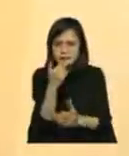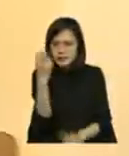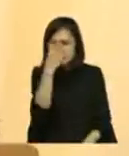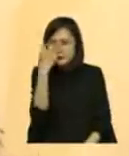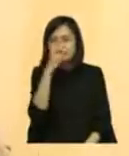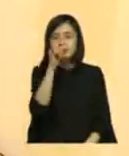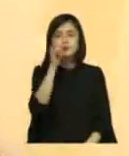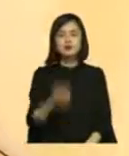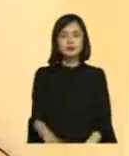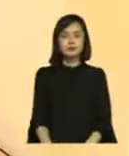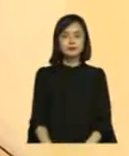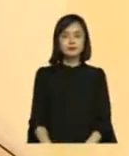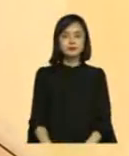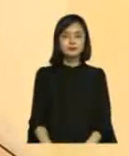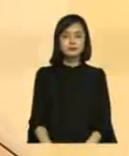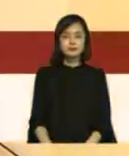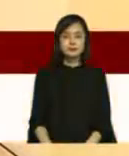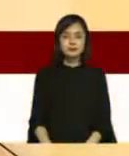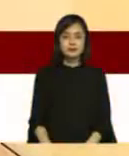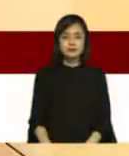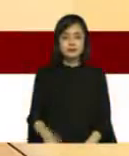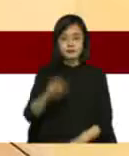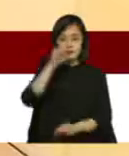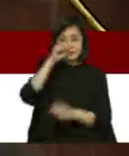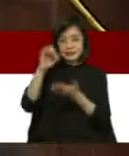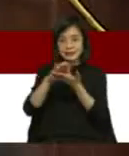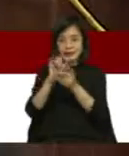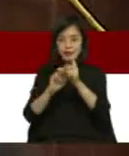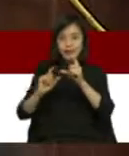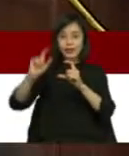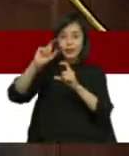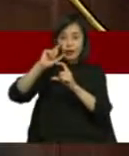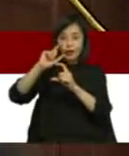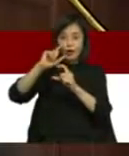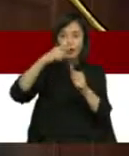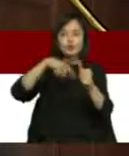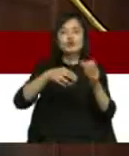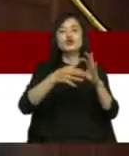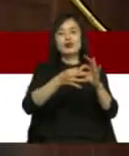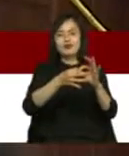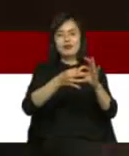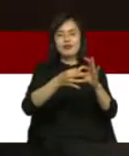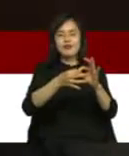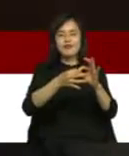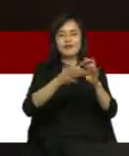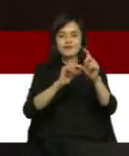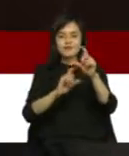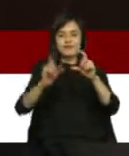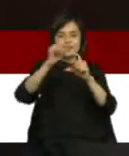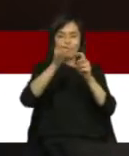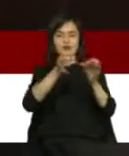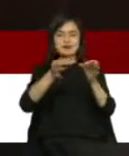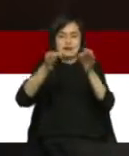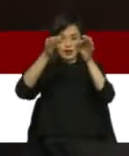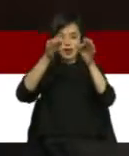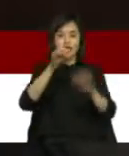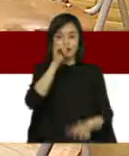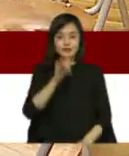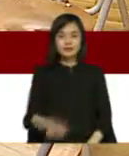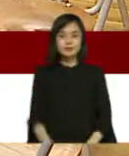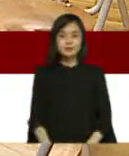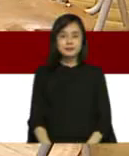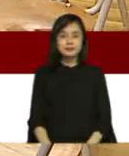구청장에 의제가 반영된 대 추경 예산에 올라온 교육경비 보조금 예산 안에서 지역내 유치원부터 초 중